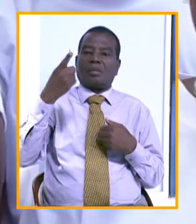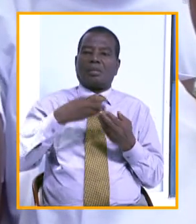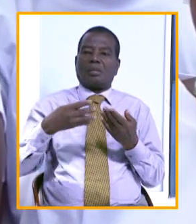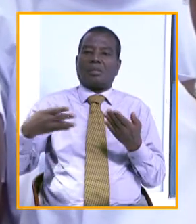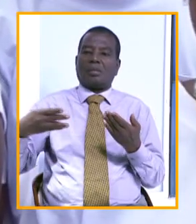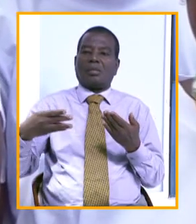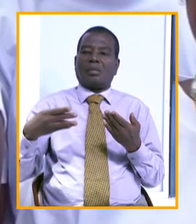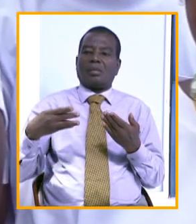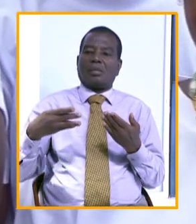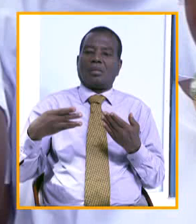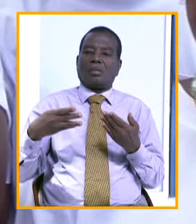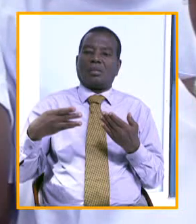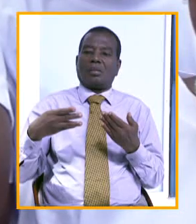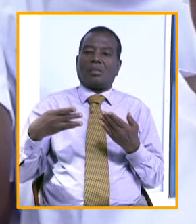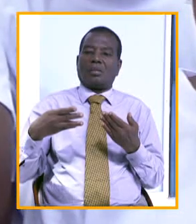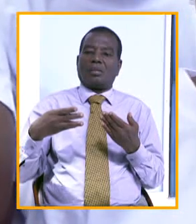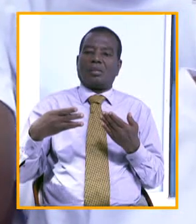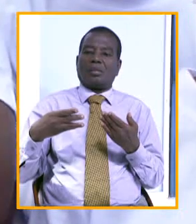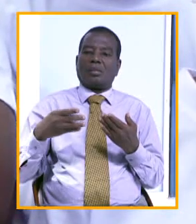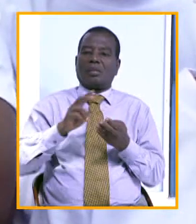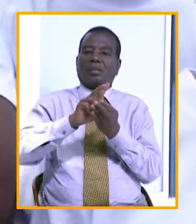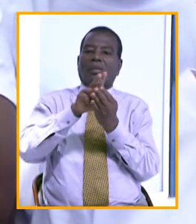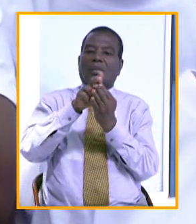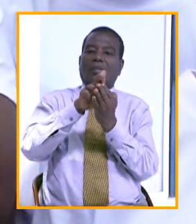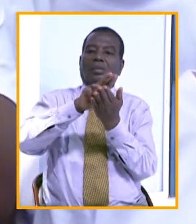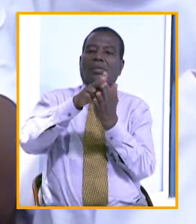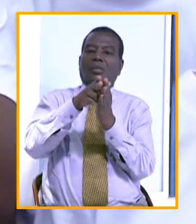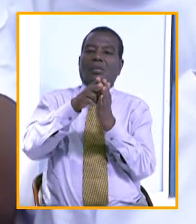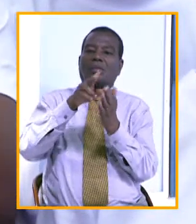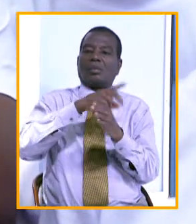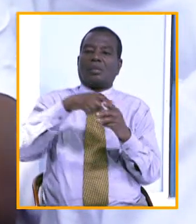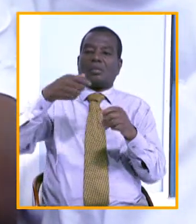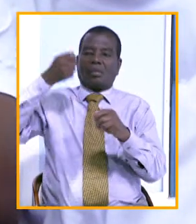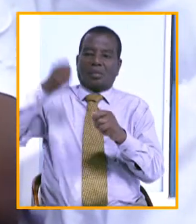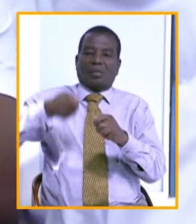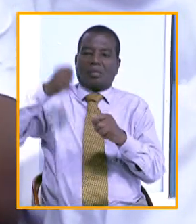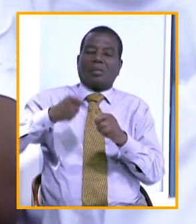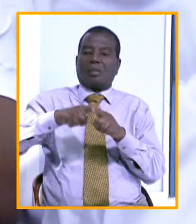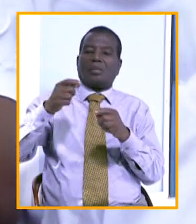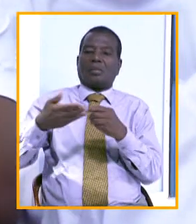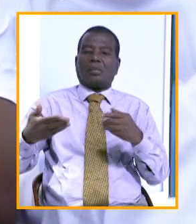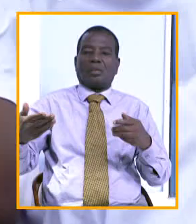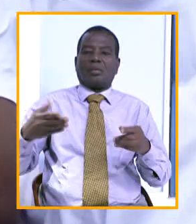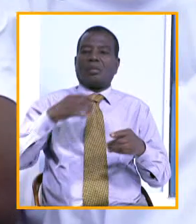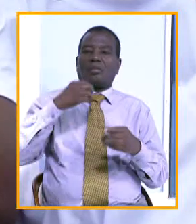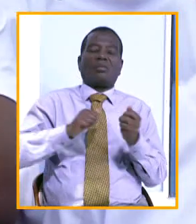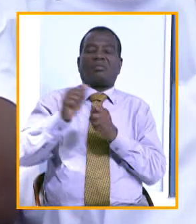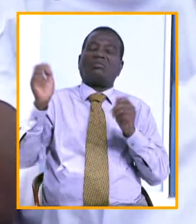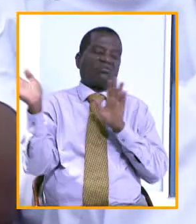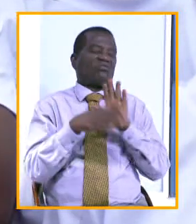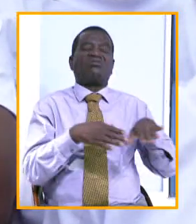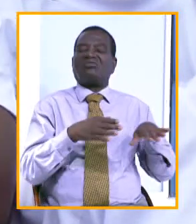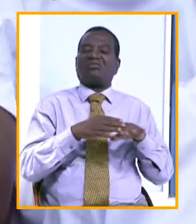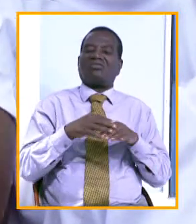matériaux, les boussoles, c'est ce que vous avez vu, mais il y a le marteau. Mais ce sont des choses qui sont dépassées. Les premiers géologues